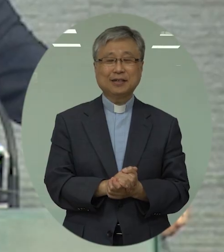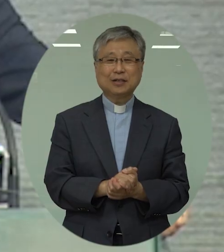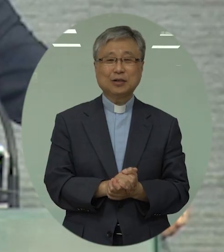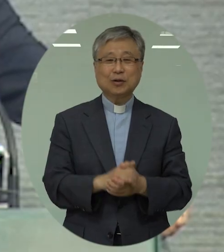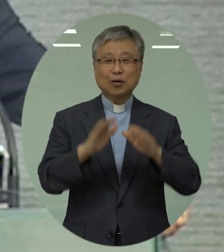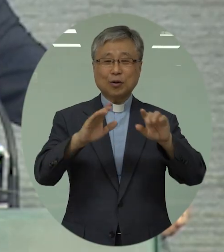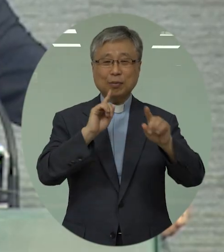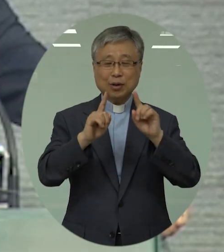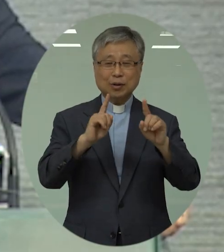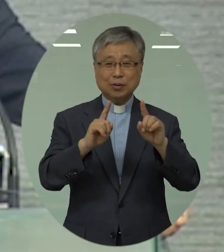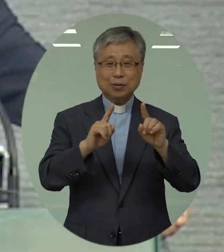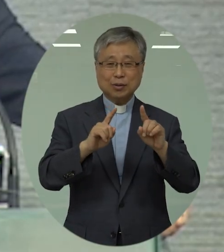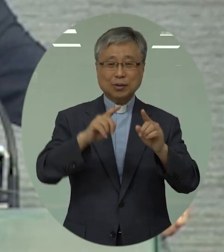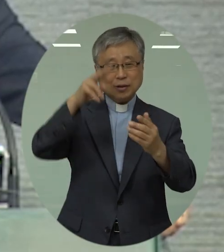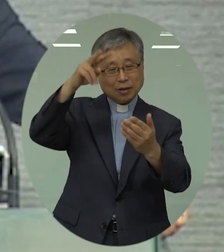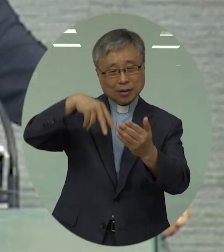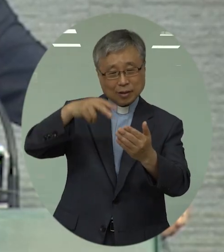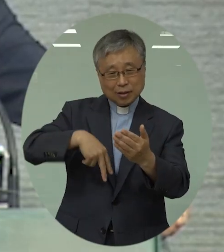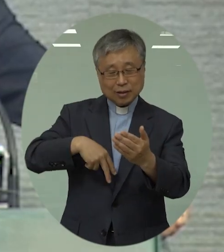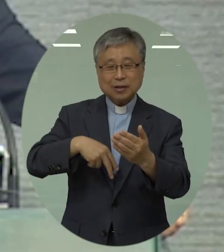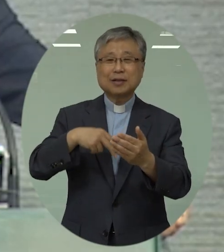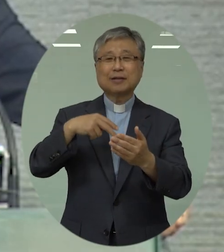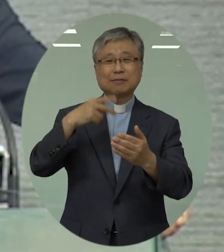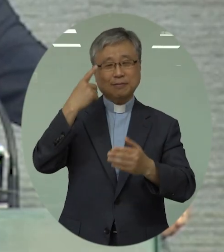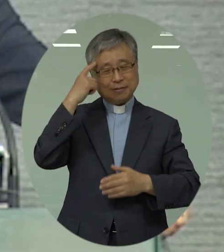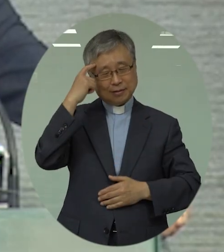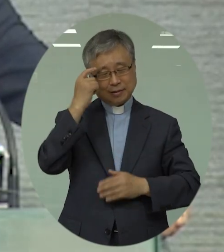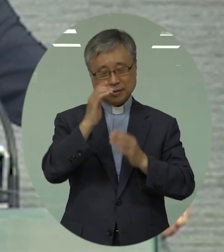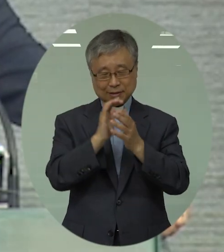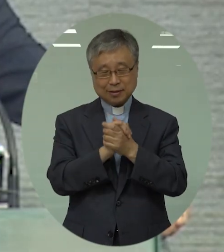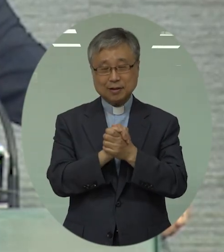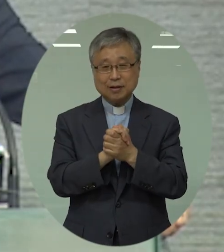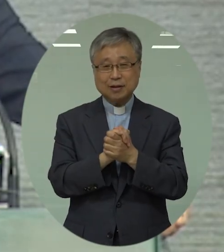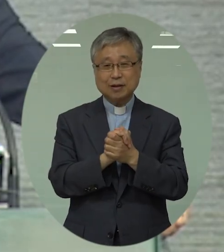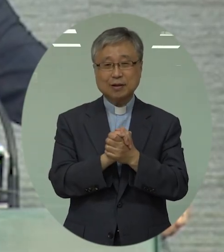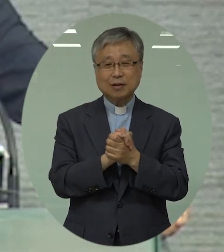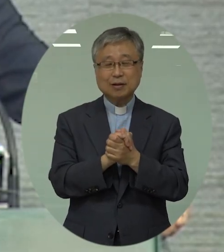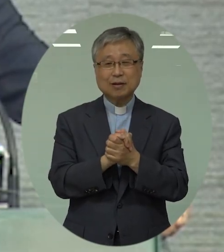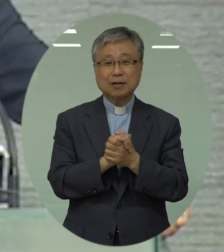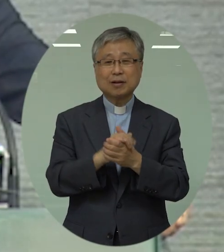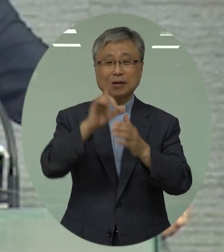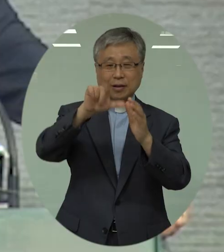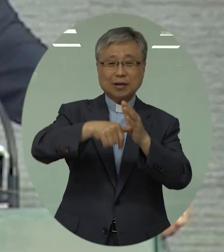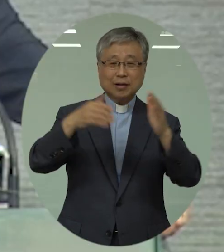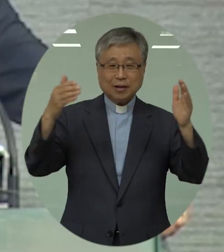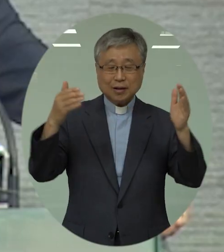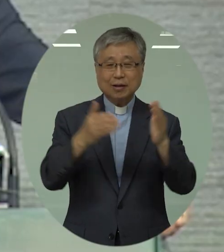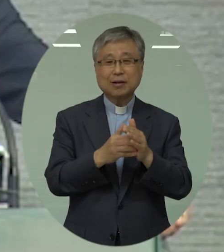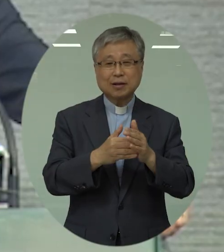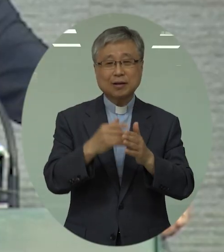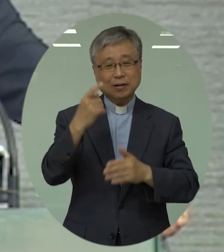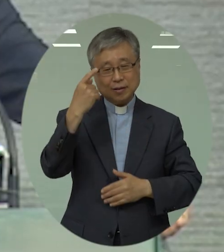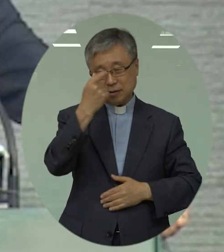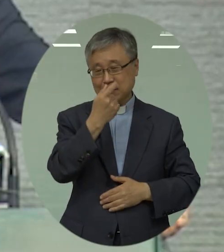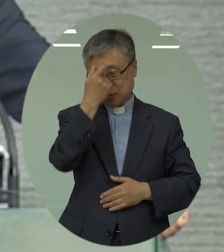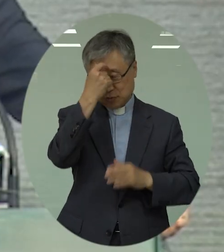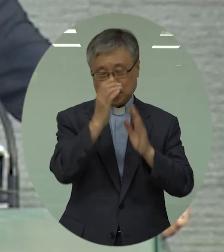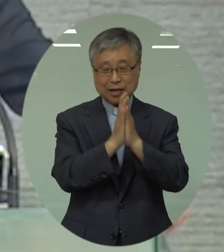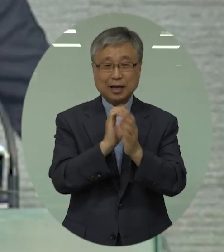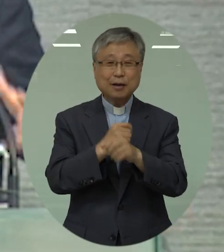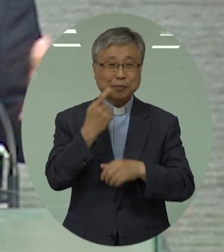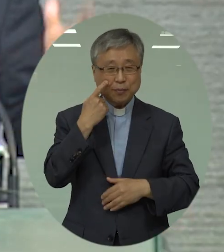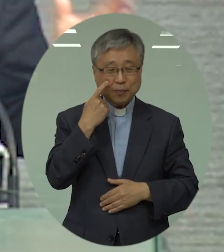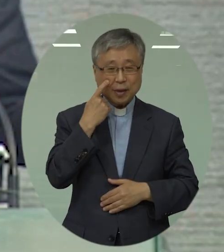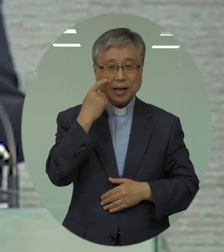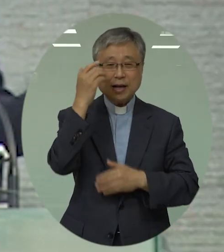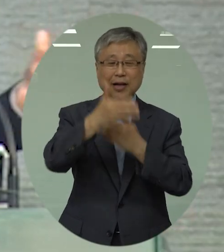오늘 그 본문을 내가 묵상을 쭉 했는데요. 오늘 그게 그 시간이었기 때문에 그냥 묵상했는데. 자, 거기